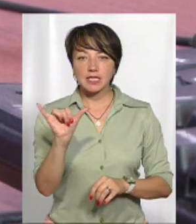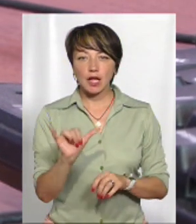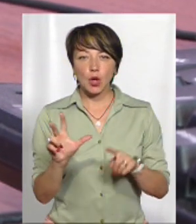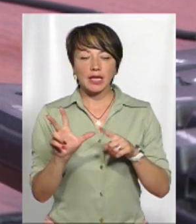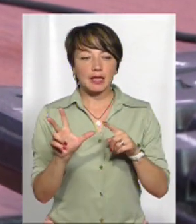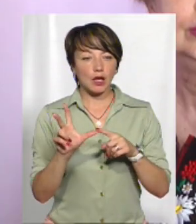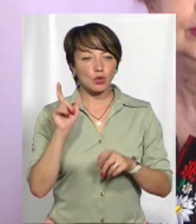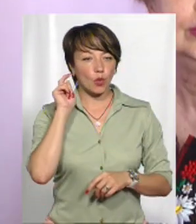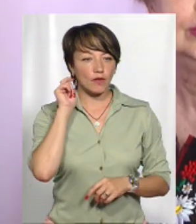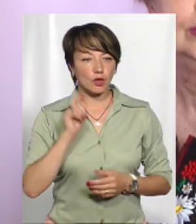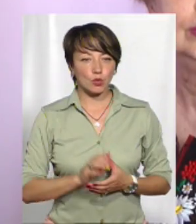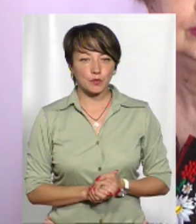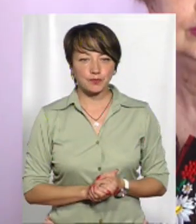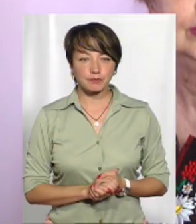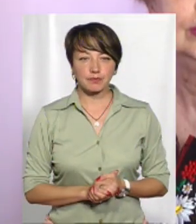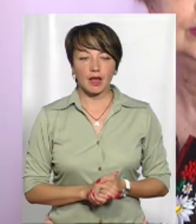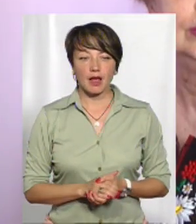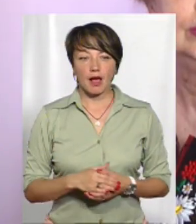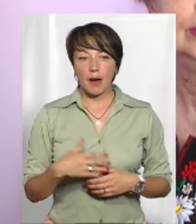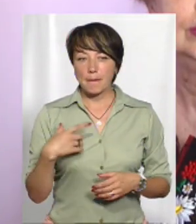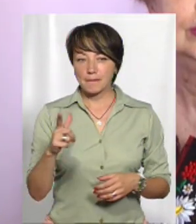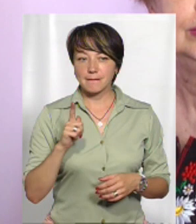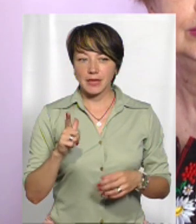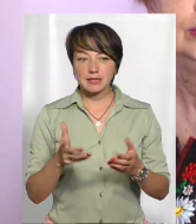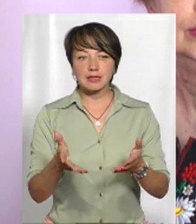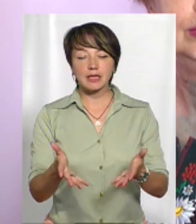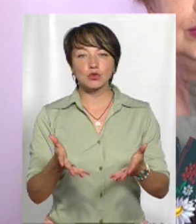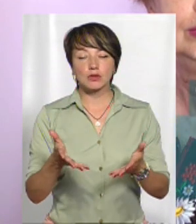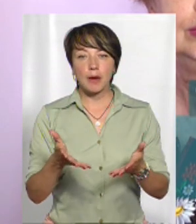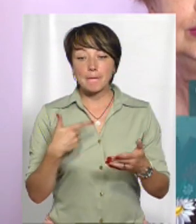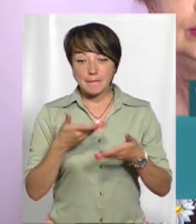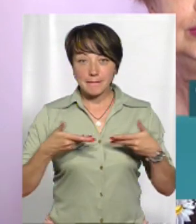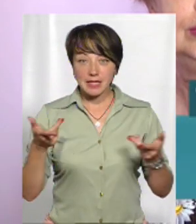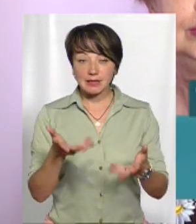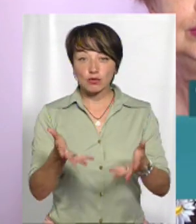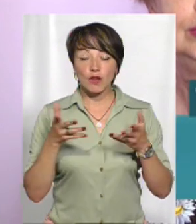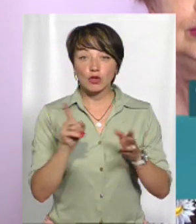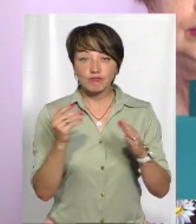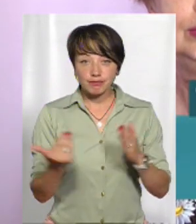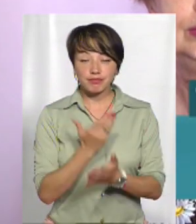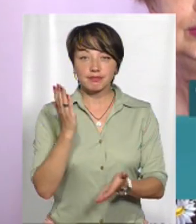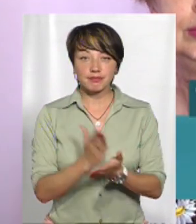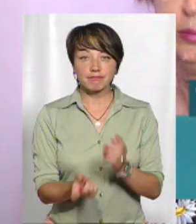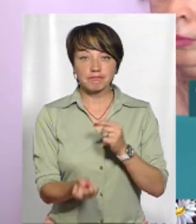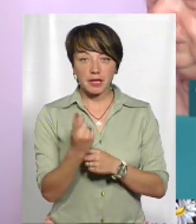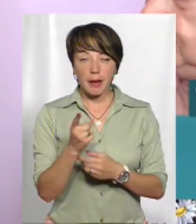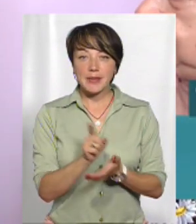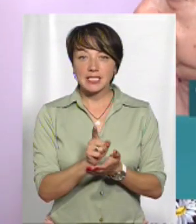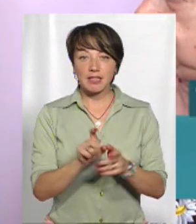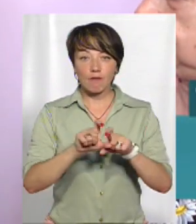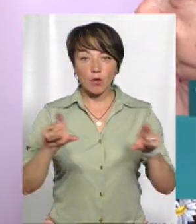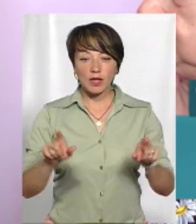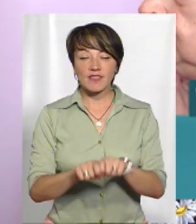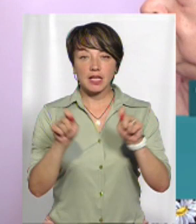віку Марина Куриляк. Ми вияснили, що з'явилася така новинка, що пенсійний фонд відкриває також